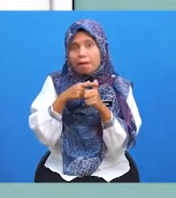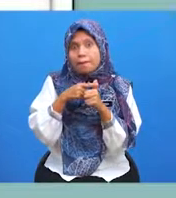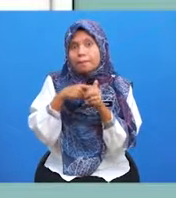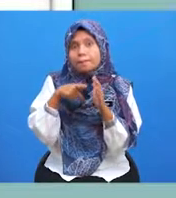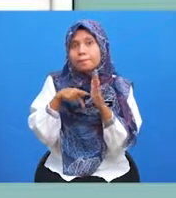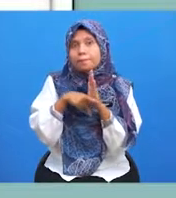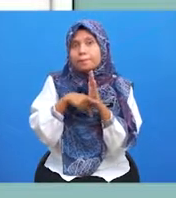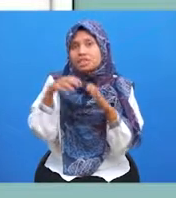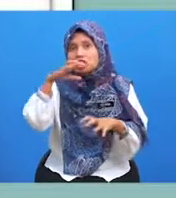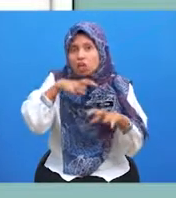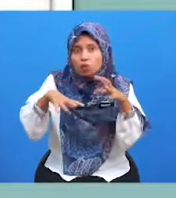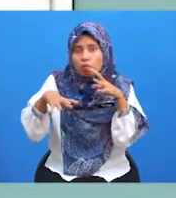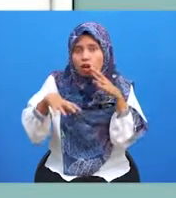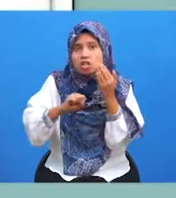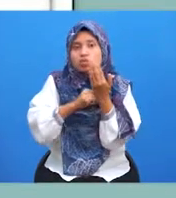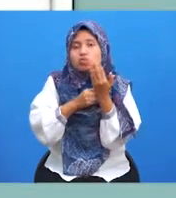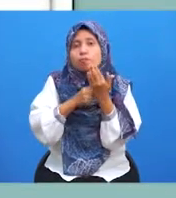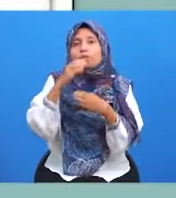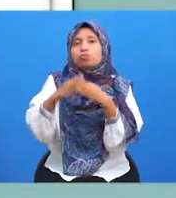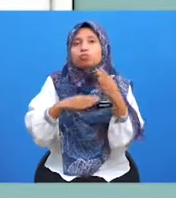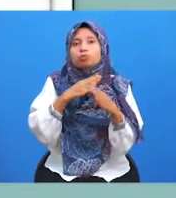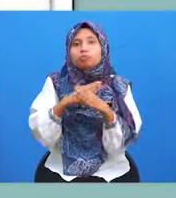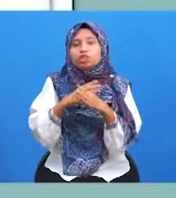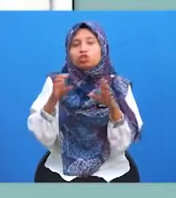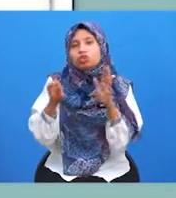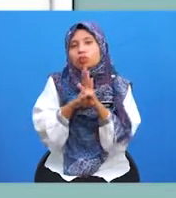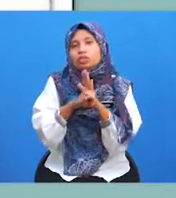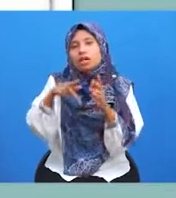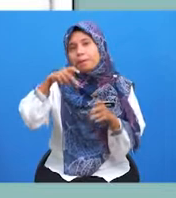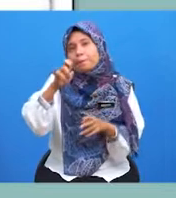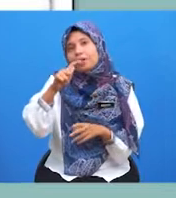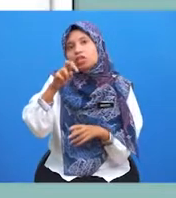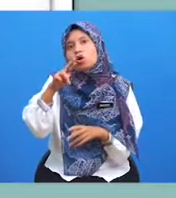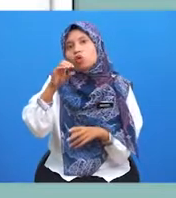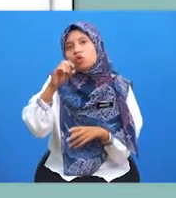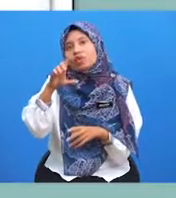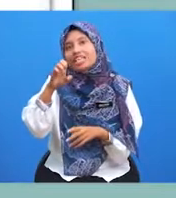sumber bumi seperti petroleum dan kajian astronomi.